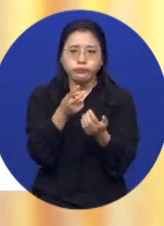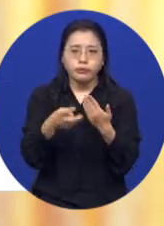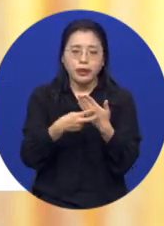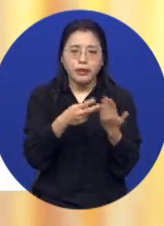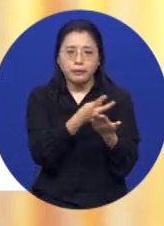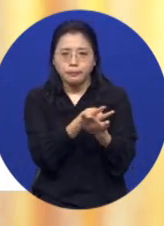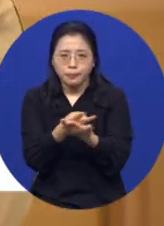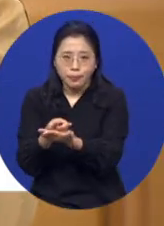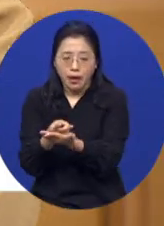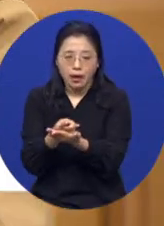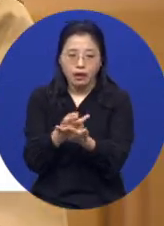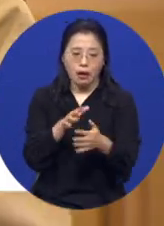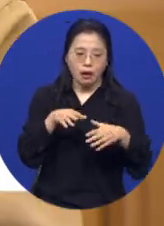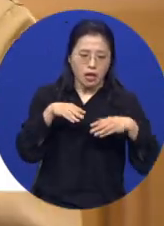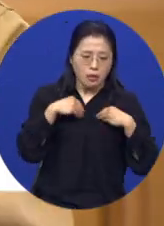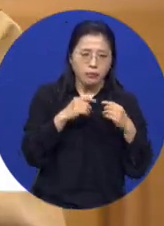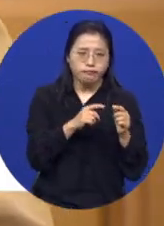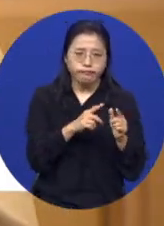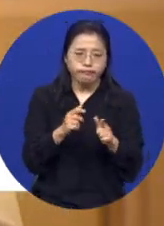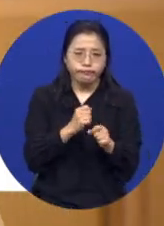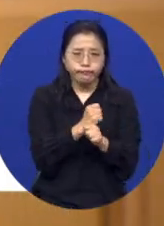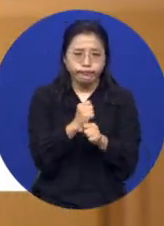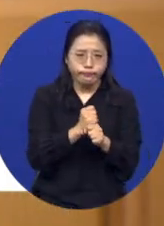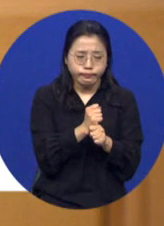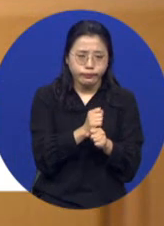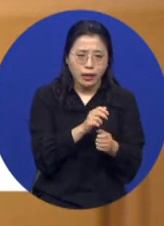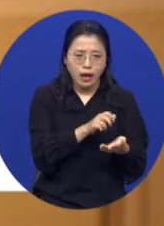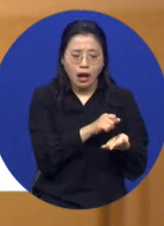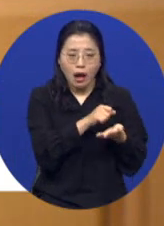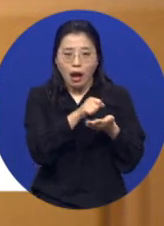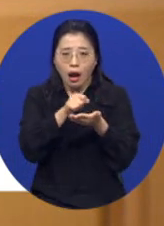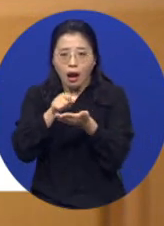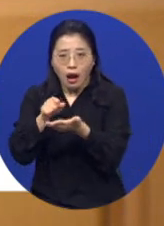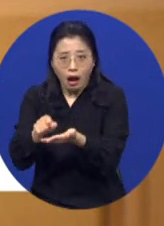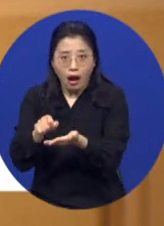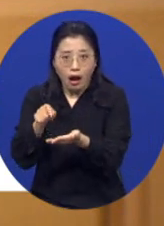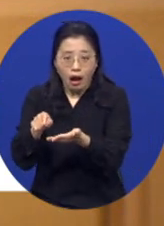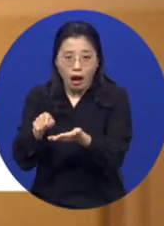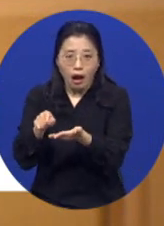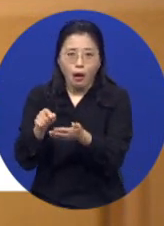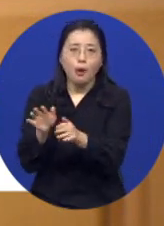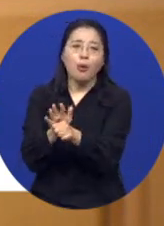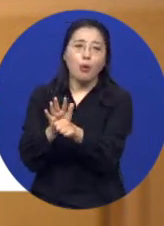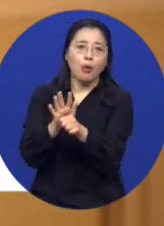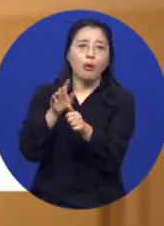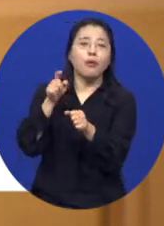옷에다 놓고 왔다가 다음날 또 밤에는 이불과 뭐가 그걸